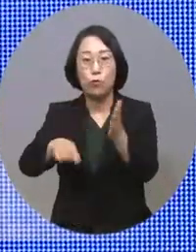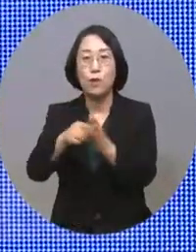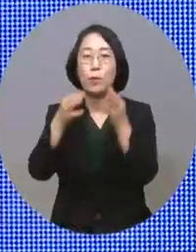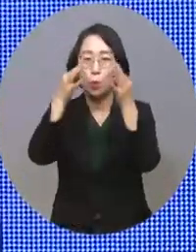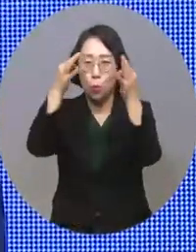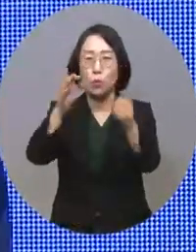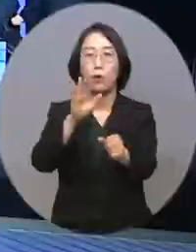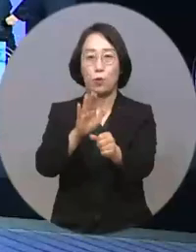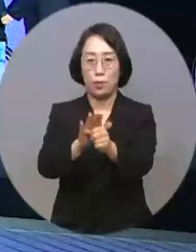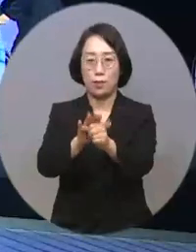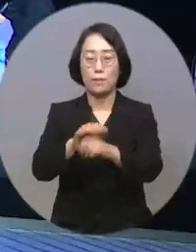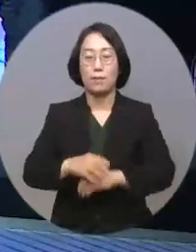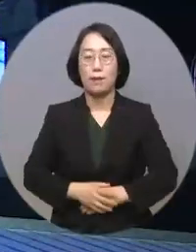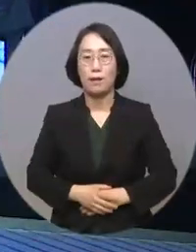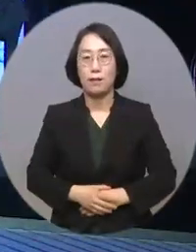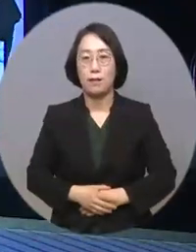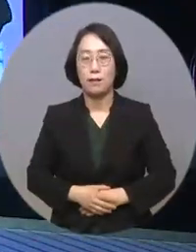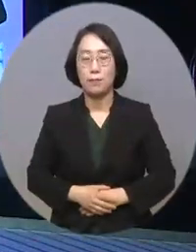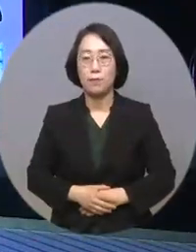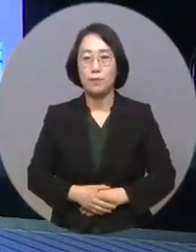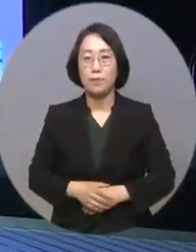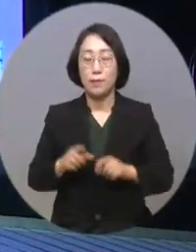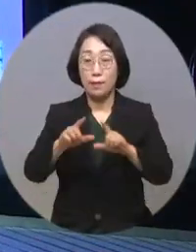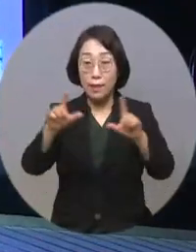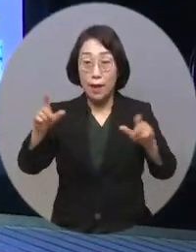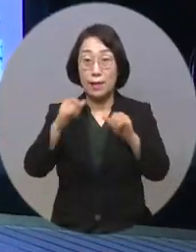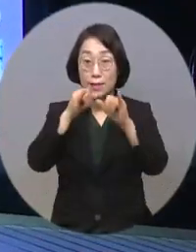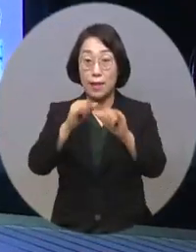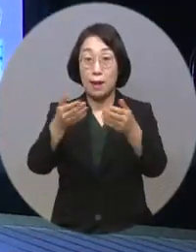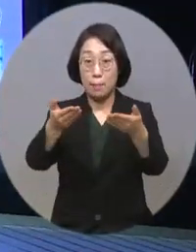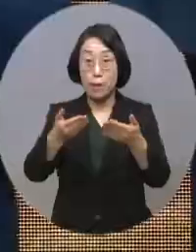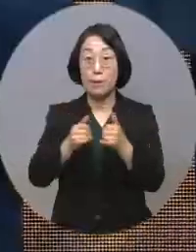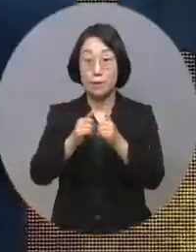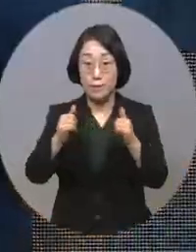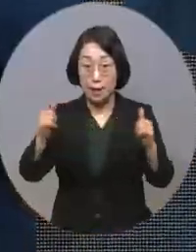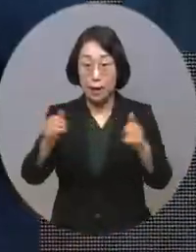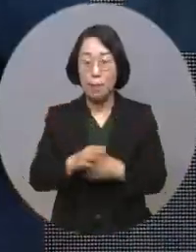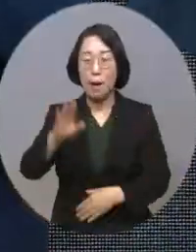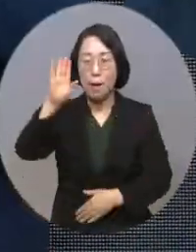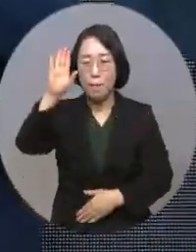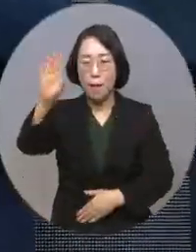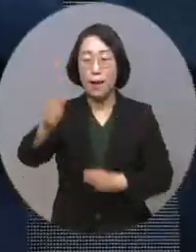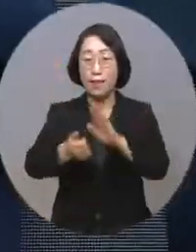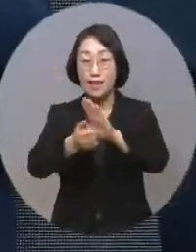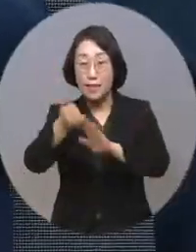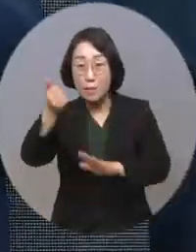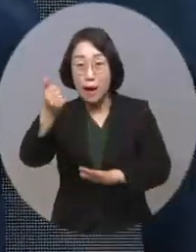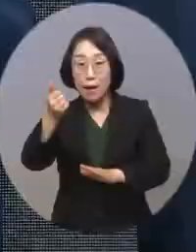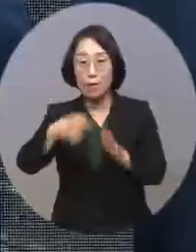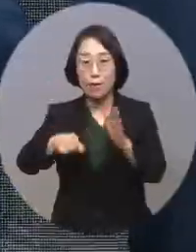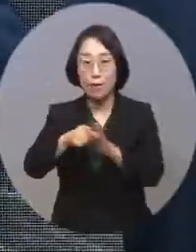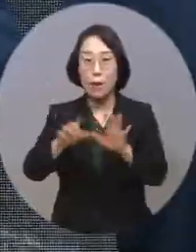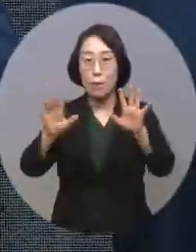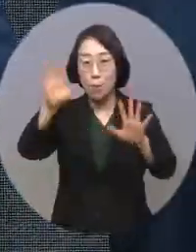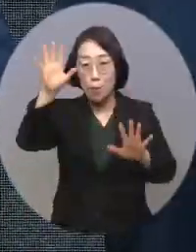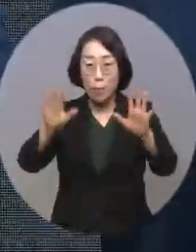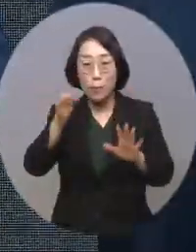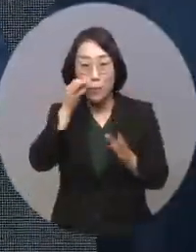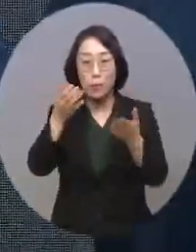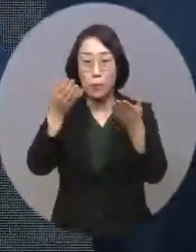노력하겠습니다. 한편 이날 수상자들은 장애인 고용의 밝은 내일을 향한 퍼포먼스를 선보이며